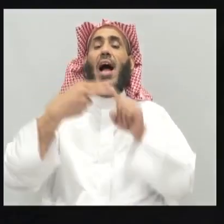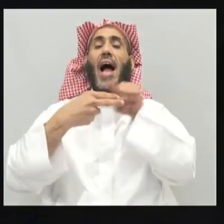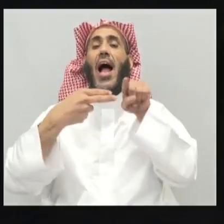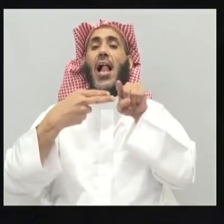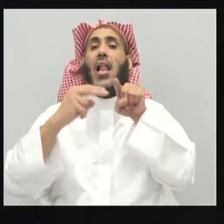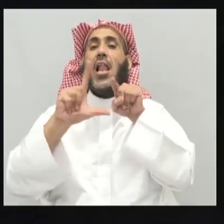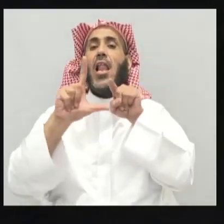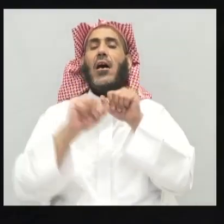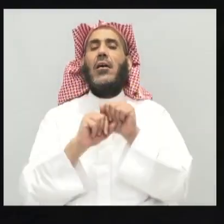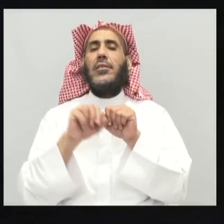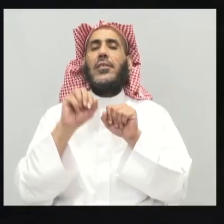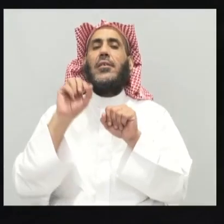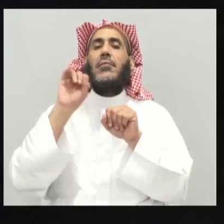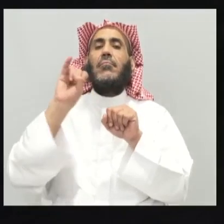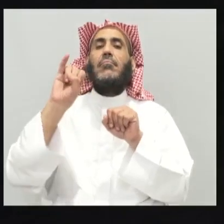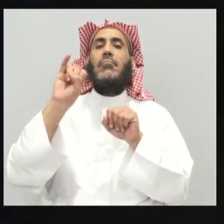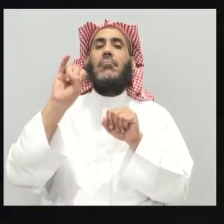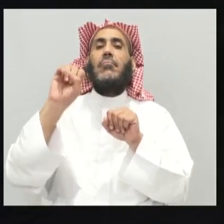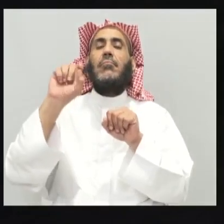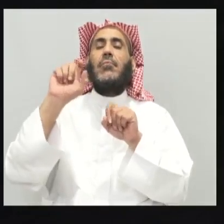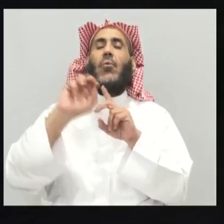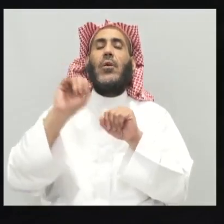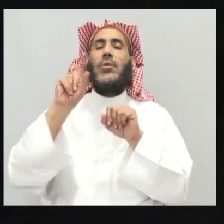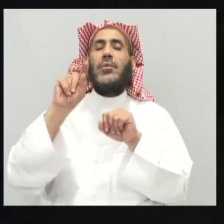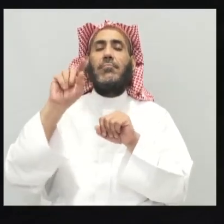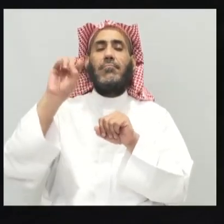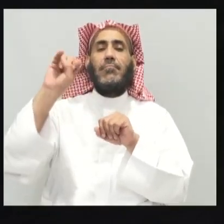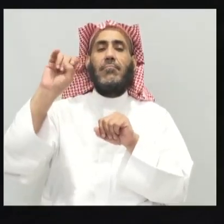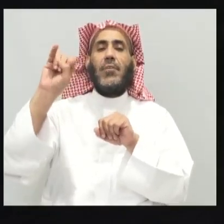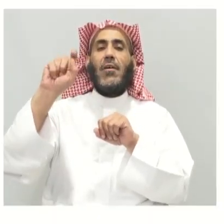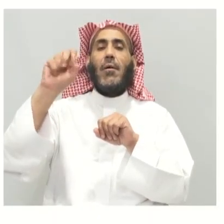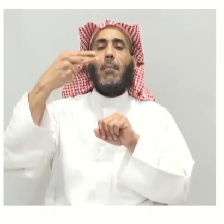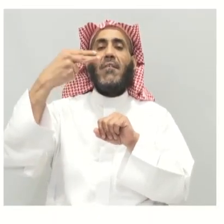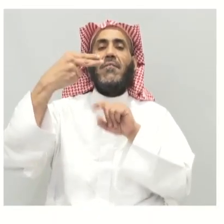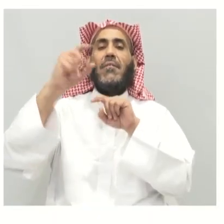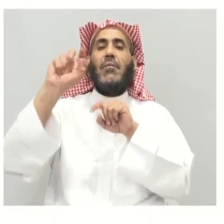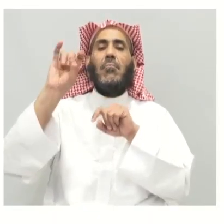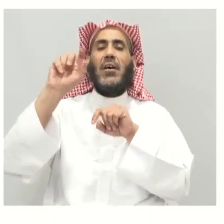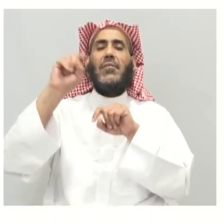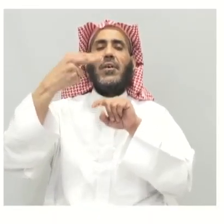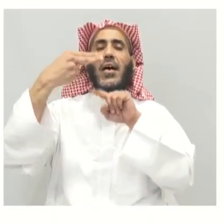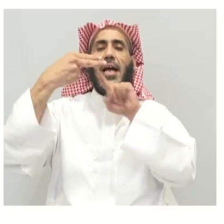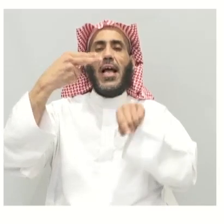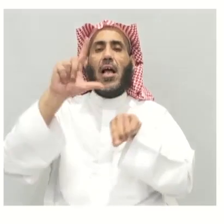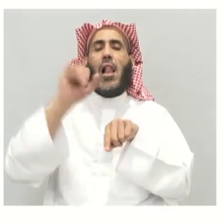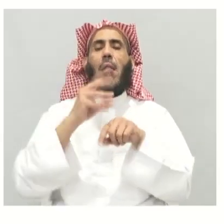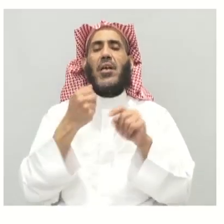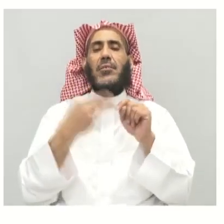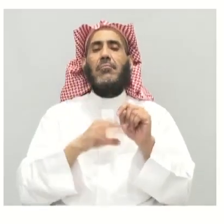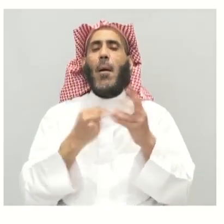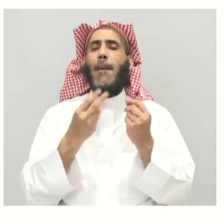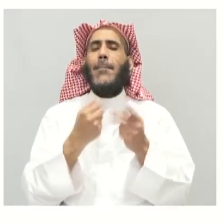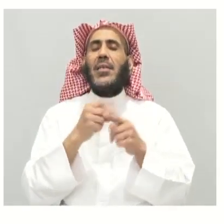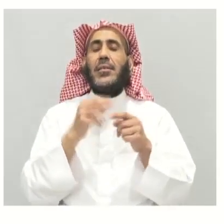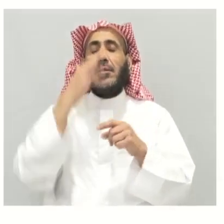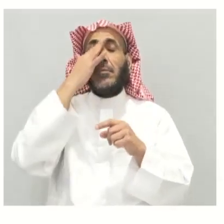بفتح العين أو على وزن، أحسنتم، أو على وزن مفعل بكسر العين. متى يصاغ